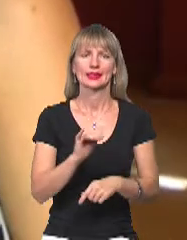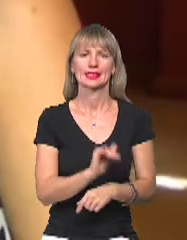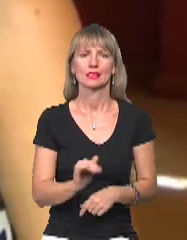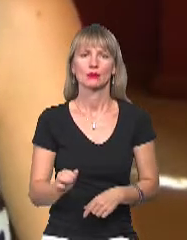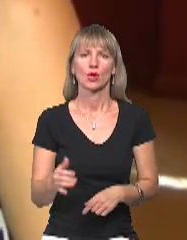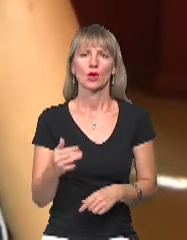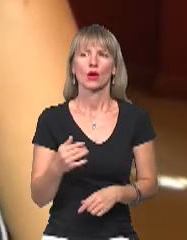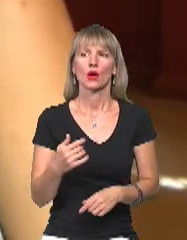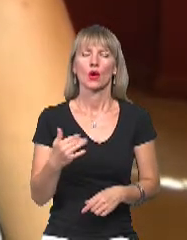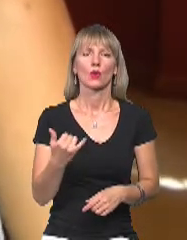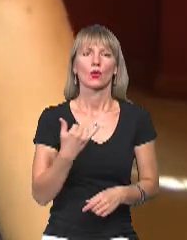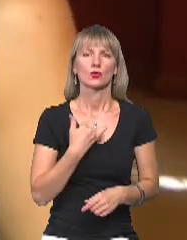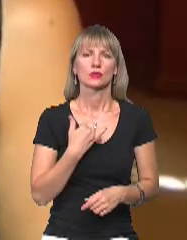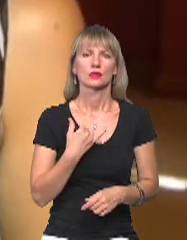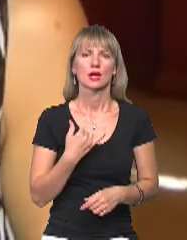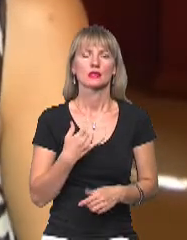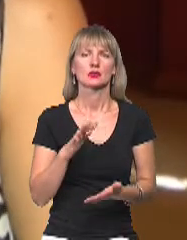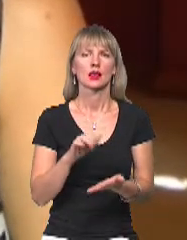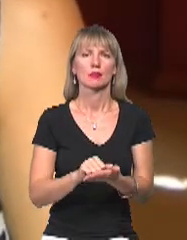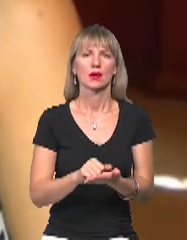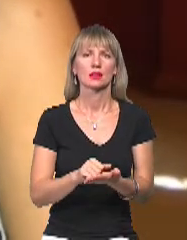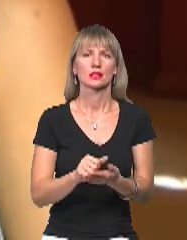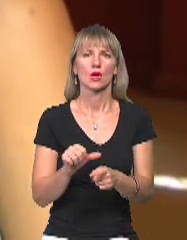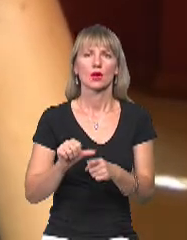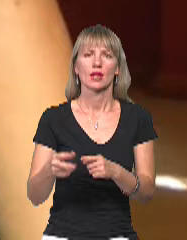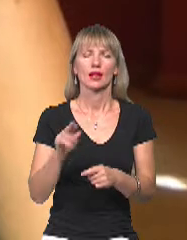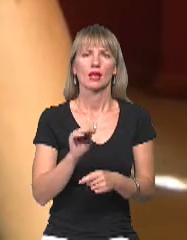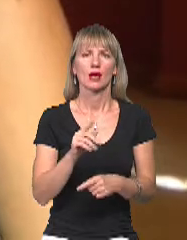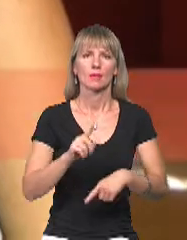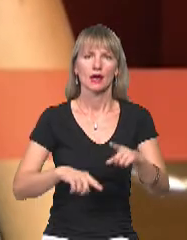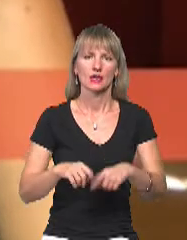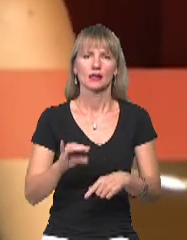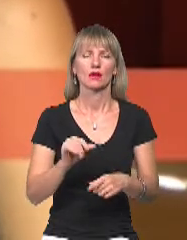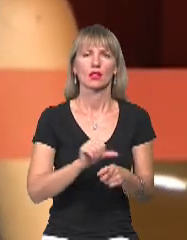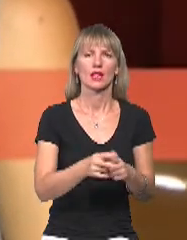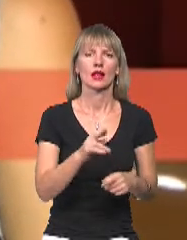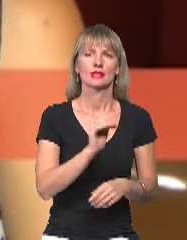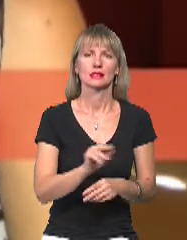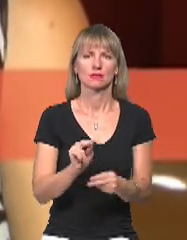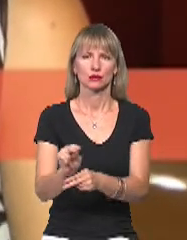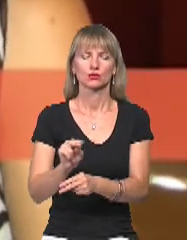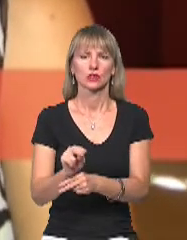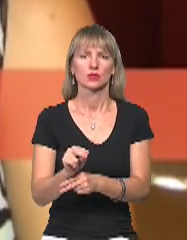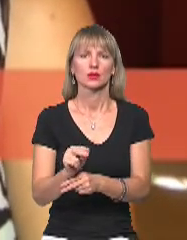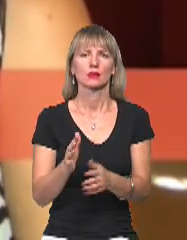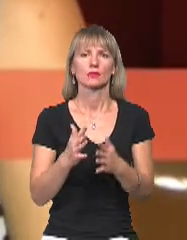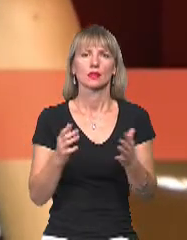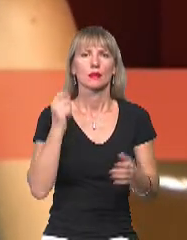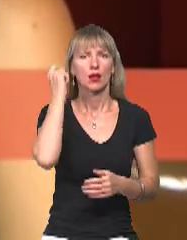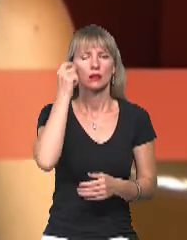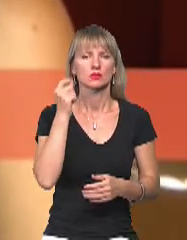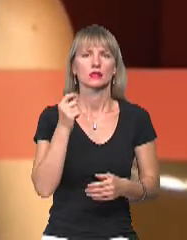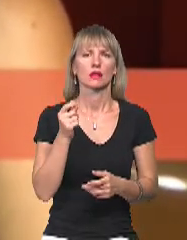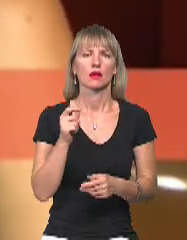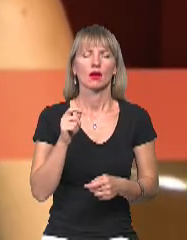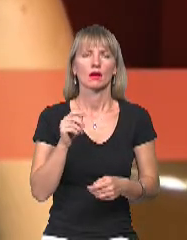нас передбачені окремі заняття для батьків, окремі заняття майстер-класи для дітей. Для батьків це більш психологічний блок,